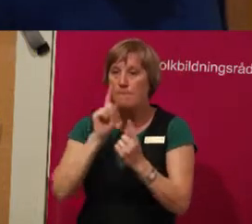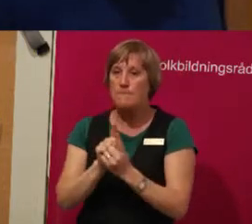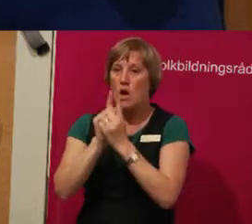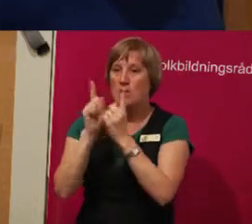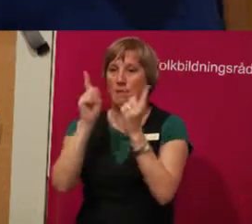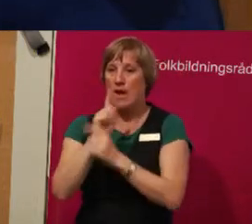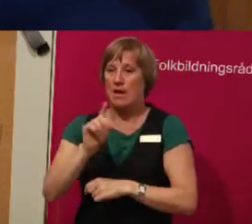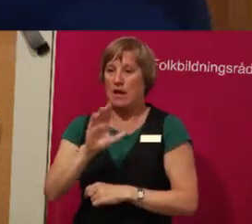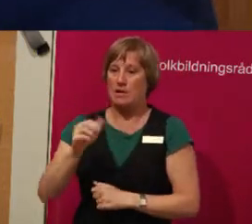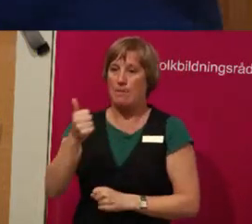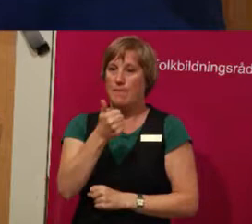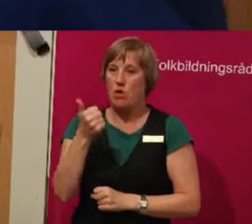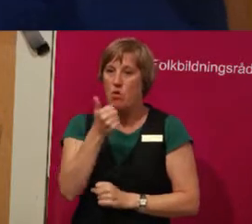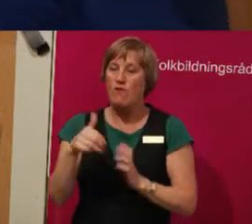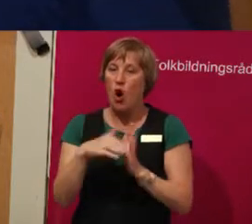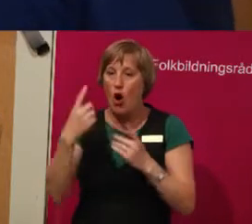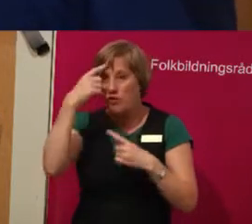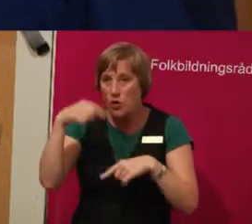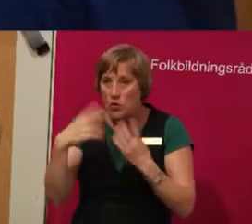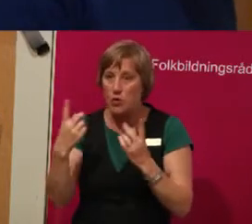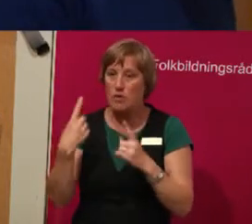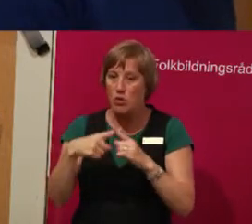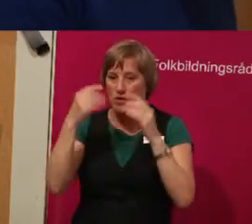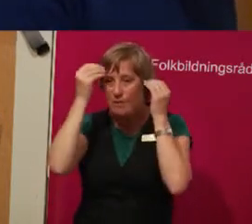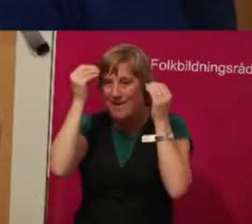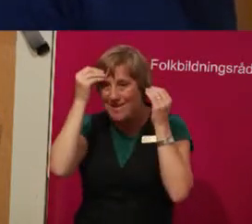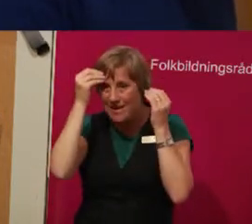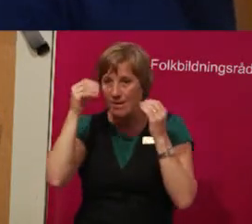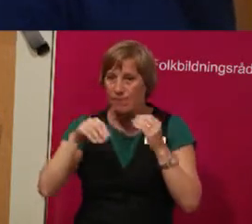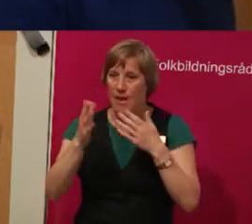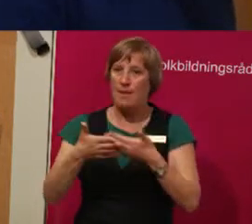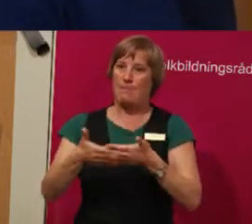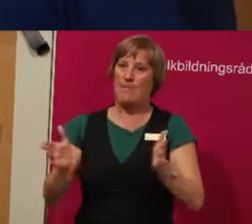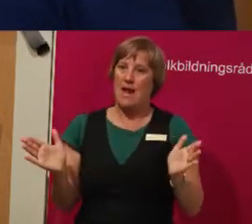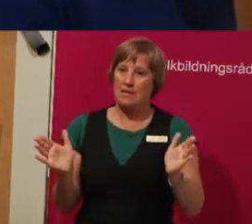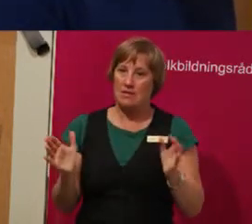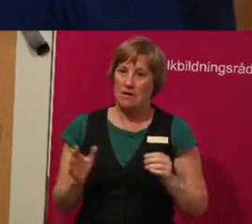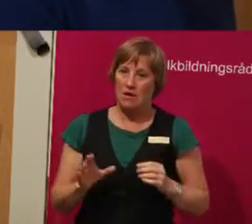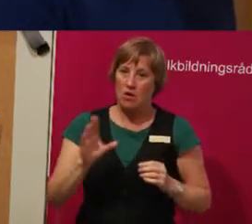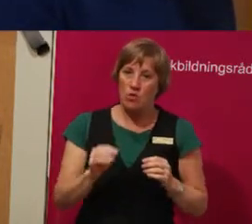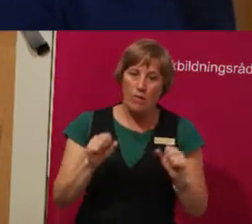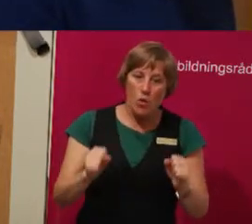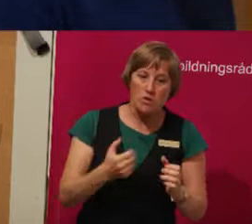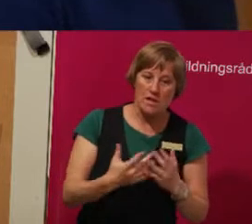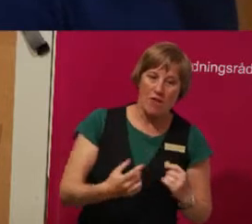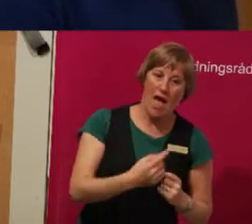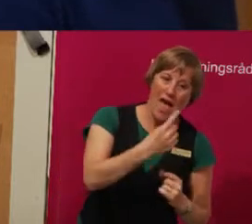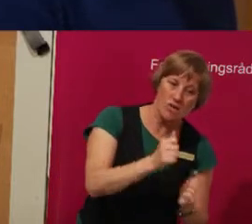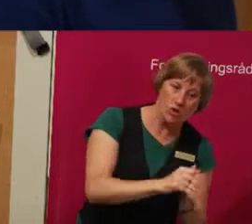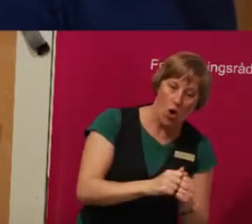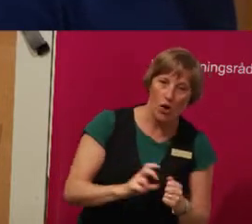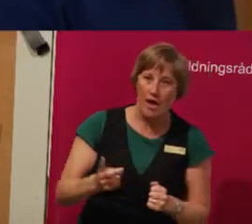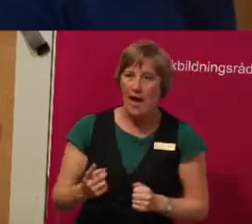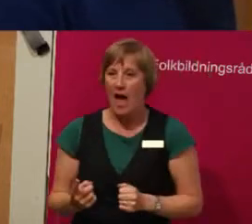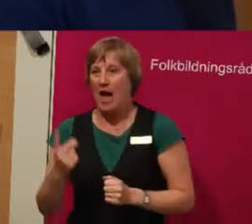behov av kultur och bildning i bred mening. Och det innebär inte att man är det ena eller det andra, utan man är